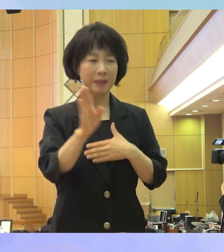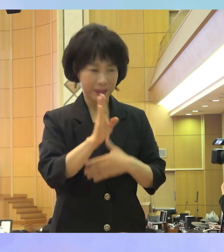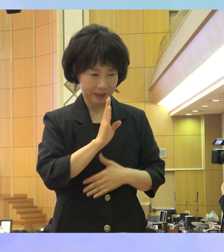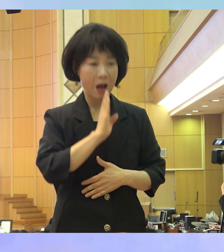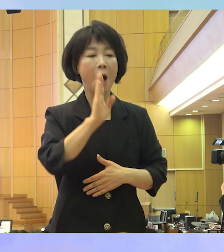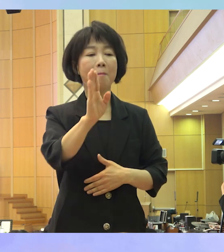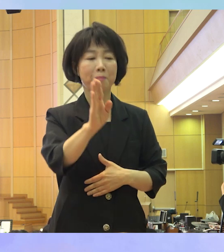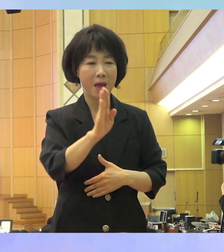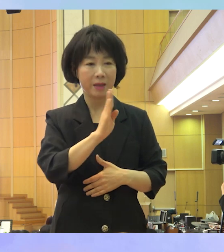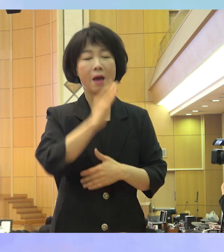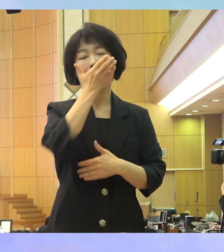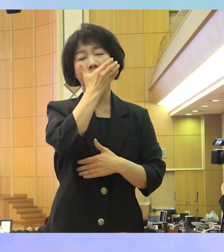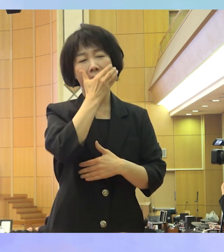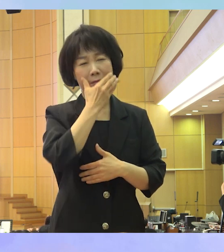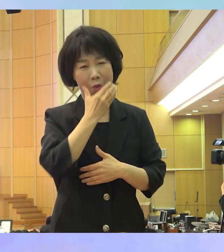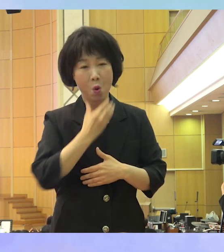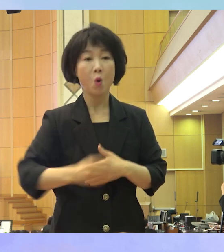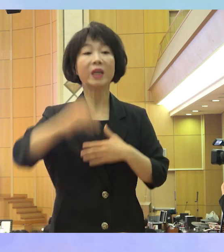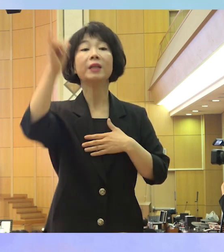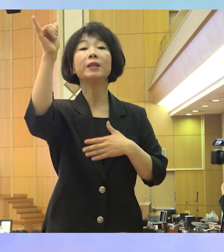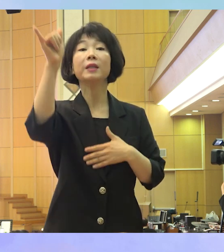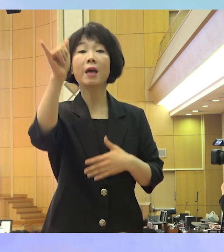가정에 참된